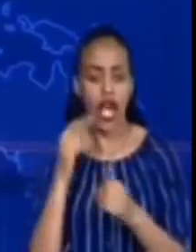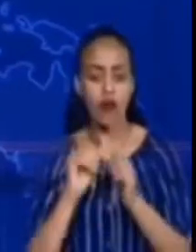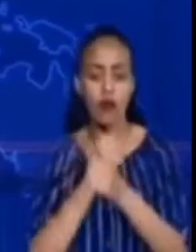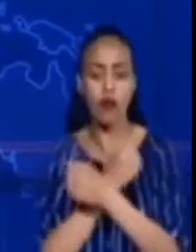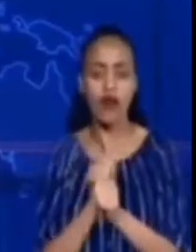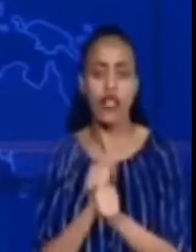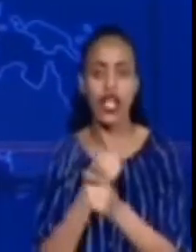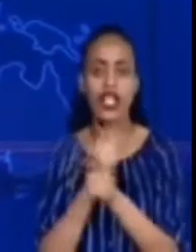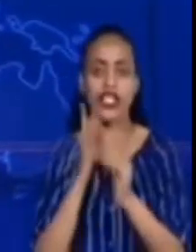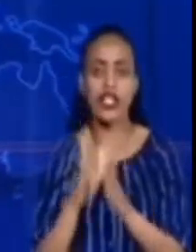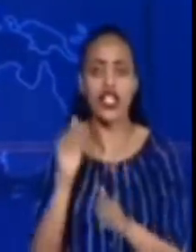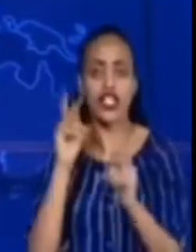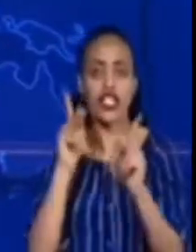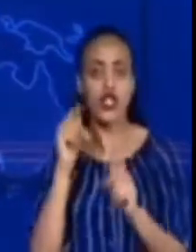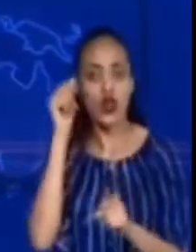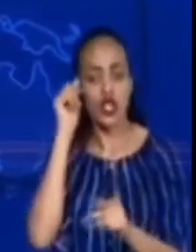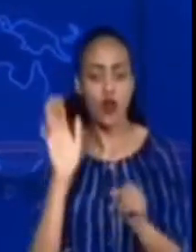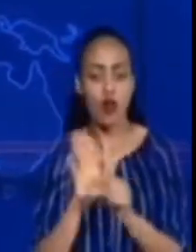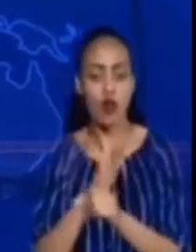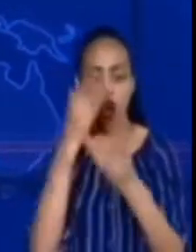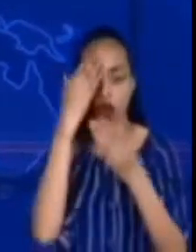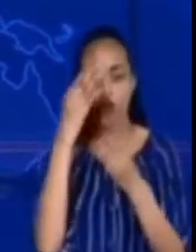ይቅርና